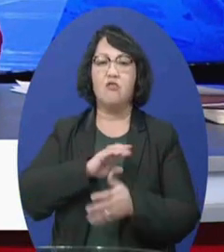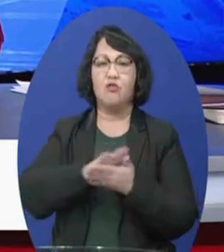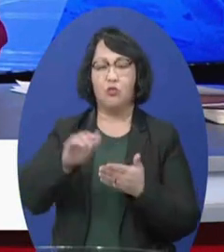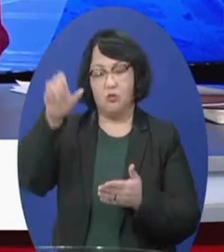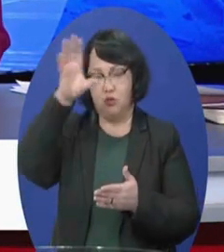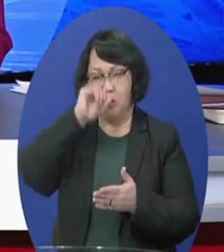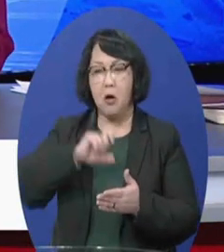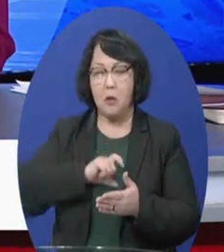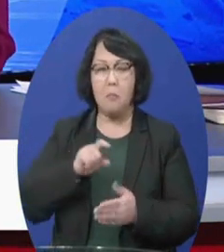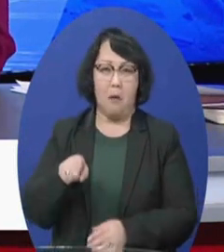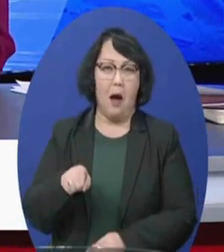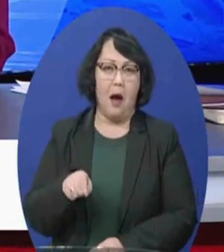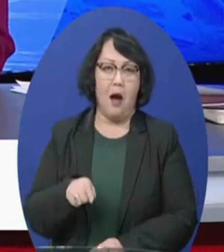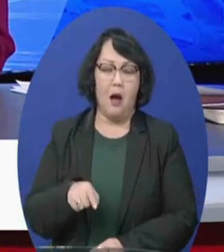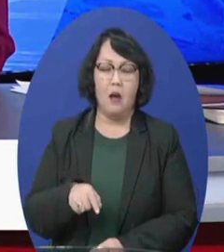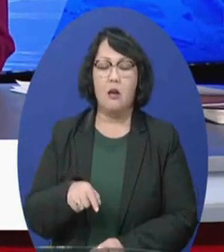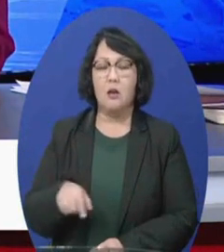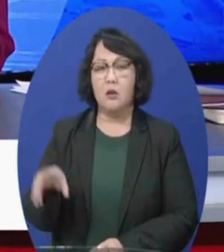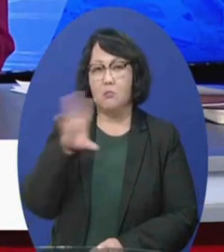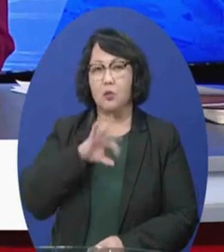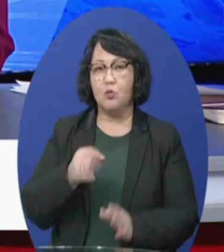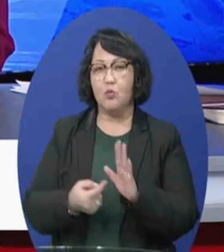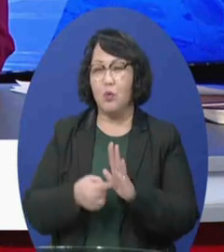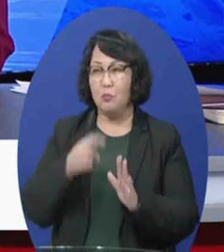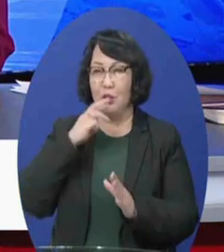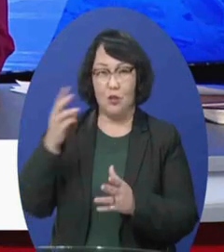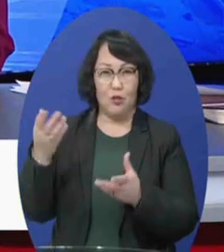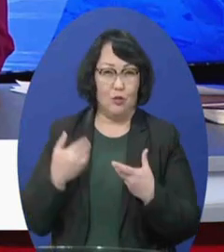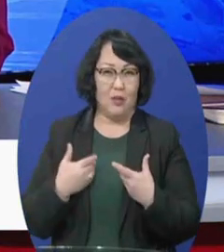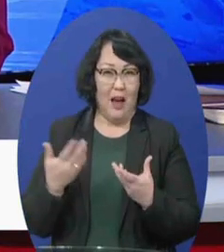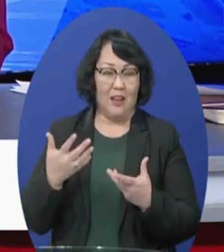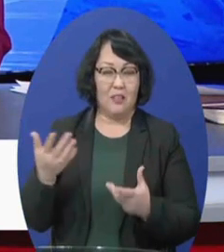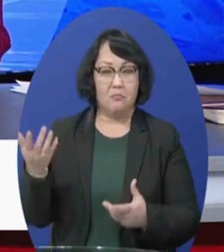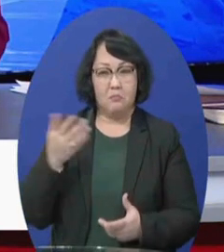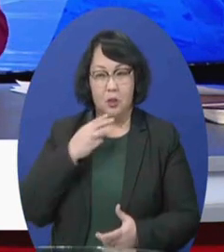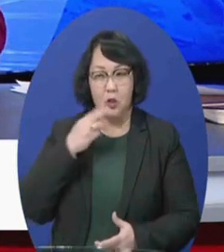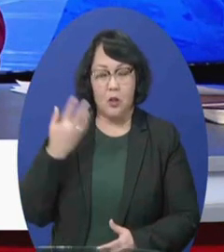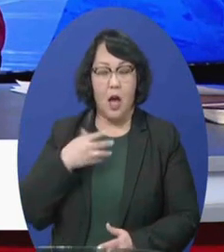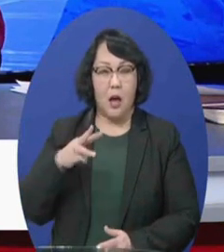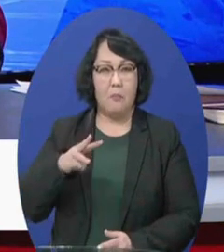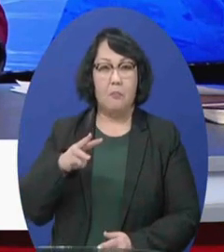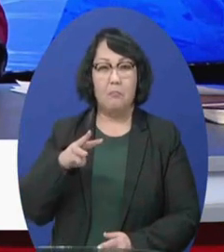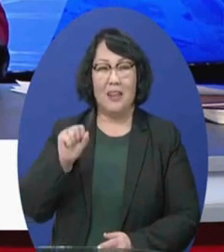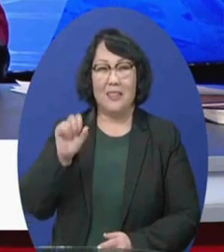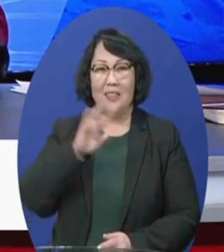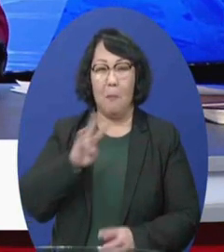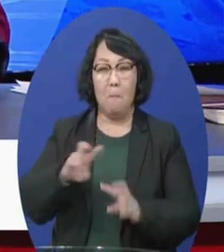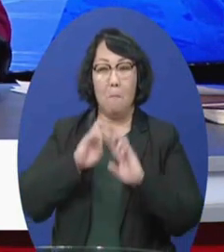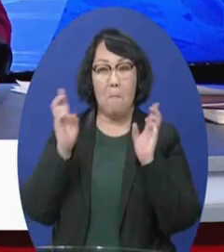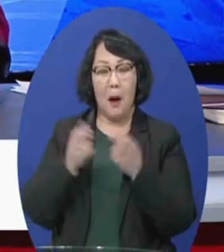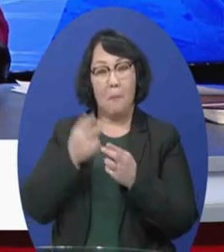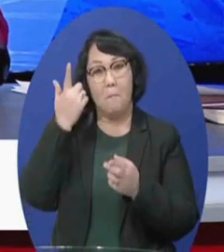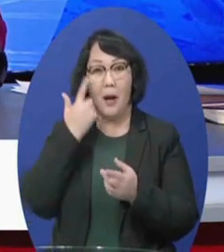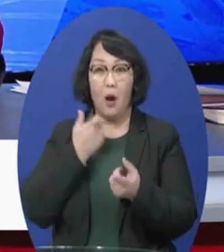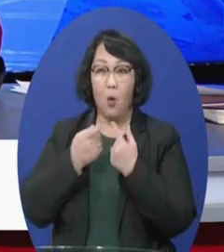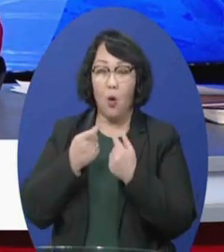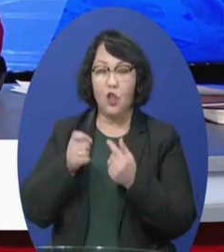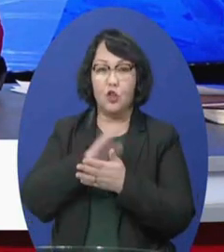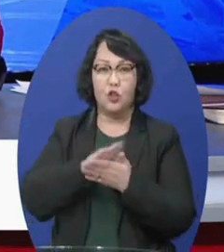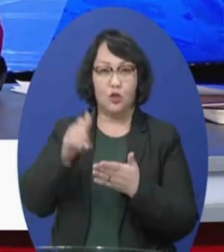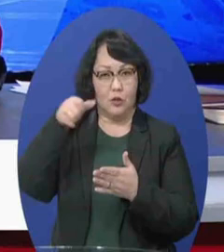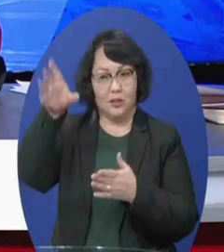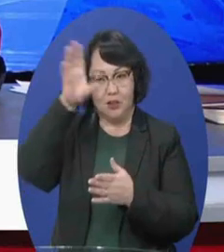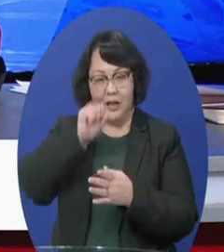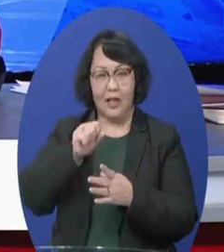байгаа. За ер нь бол одоо бидэнд их сурвалж өгсөн мэдээлэлээр маргааш бол Монгол Ардын намын баг хурал хуралдаж шинэ ерөнхий сайд тодорно. Тийм учраас ойрын